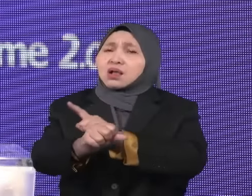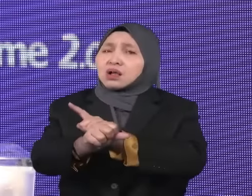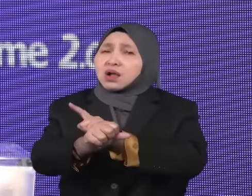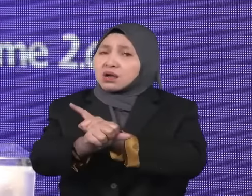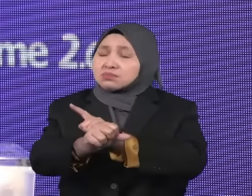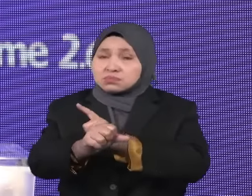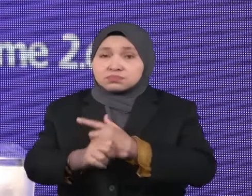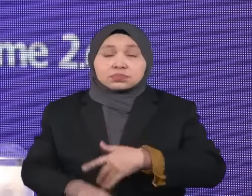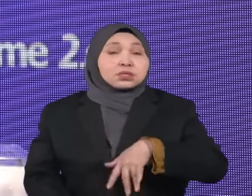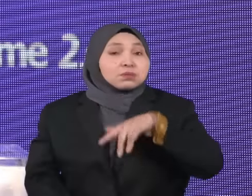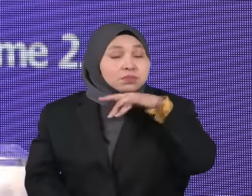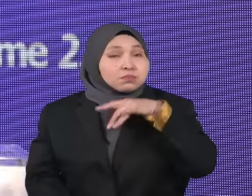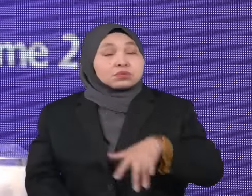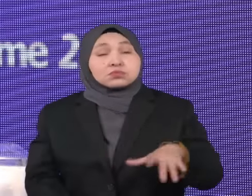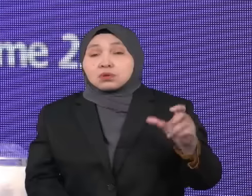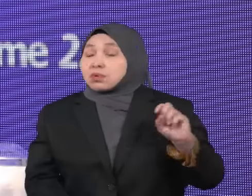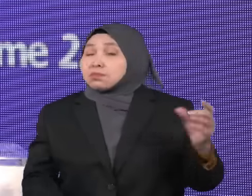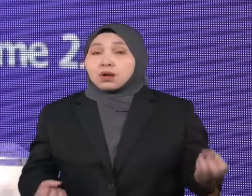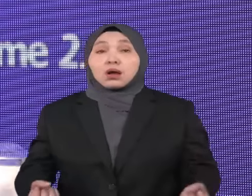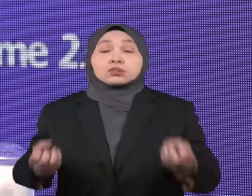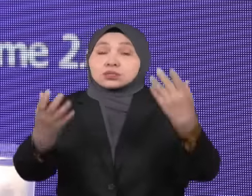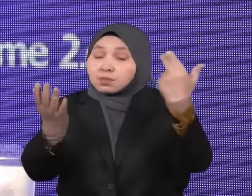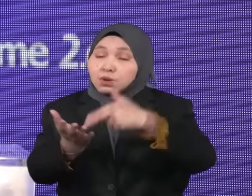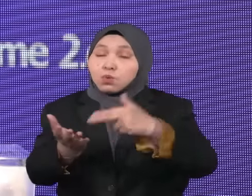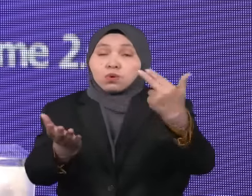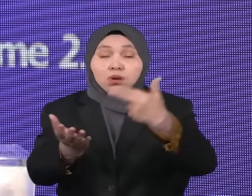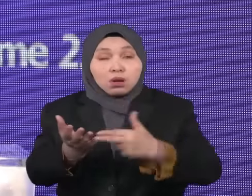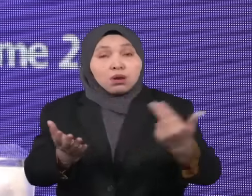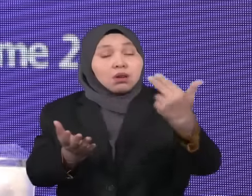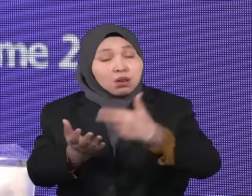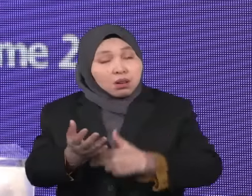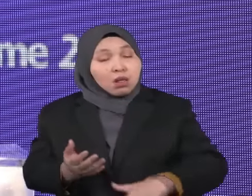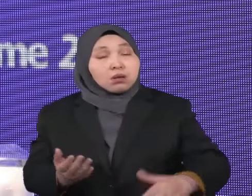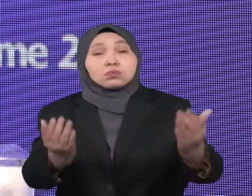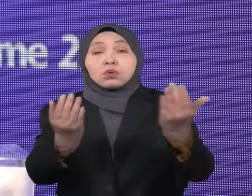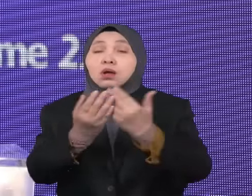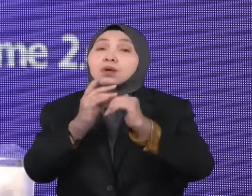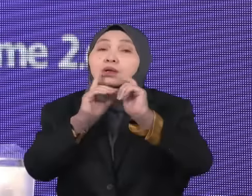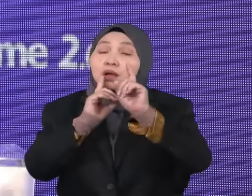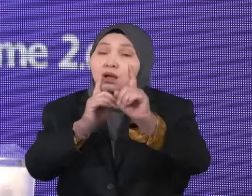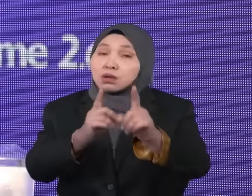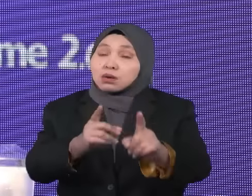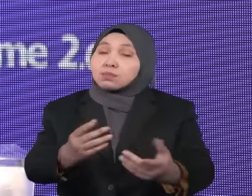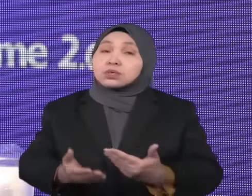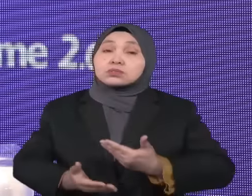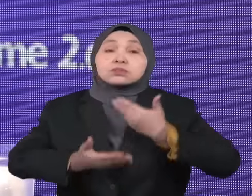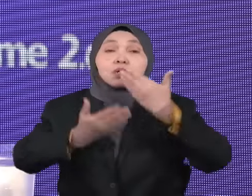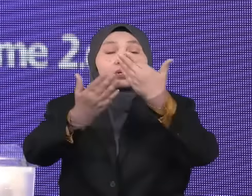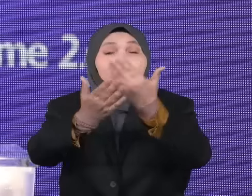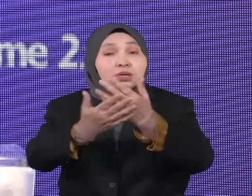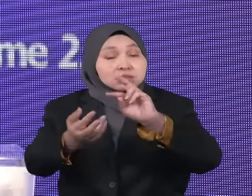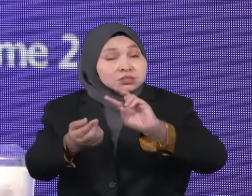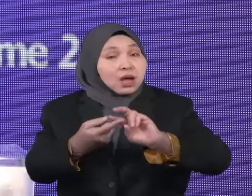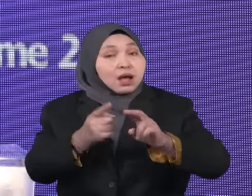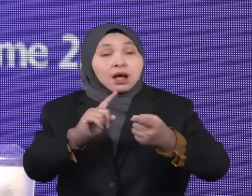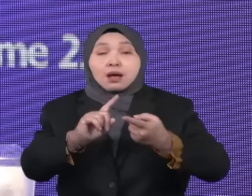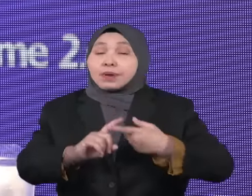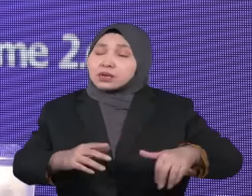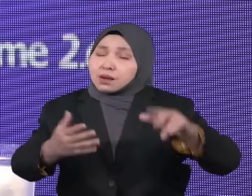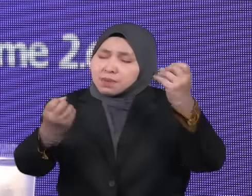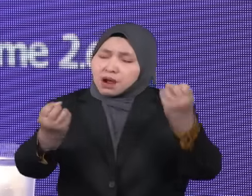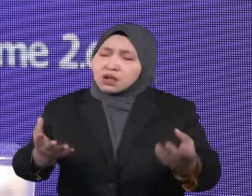Nabi sallallahu alaihi wasallam amat banyak mengulang doa ini, ya, mengarahkan, mencadangkan kepada para sahabat untuk banyak membaca